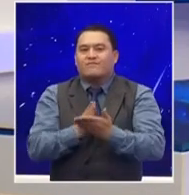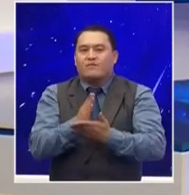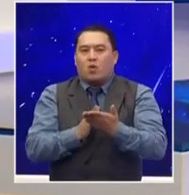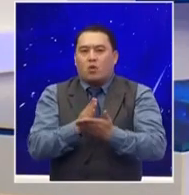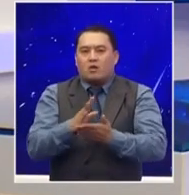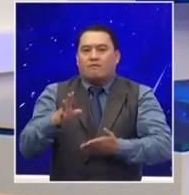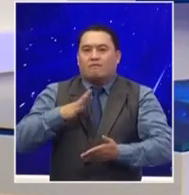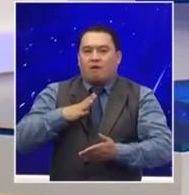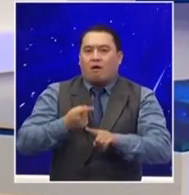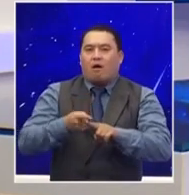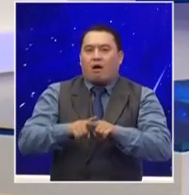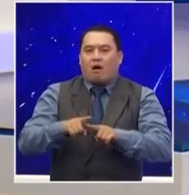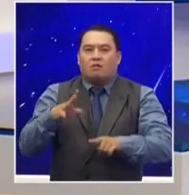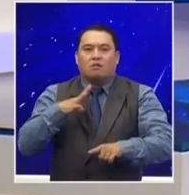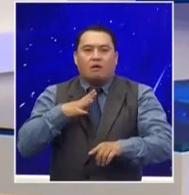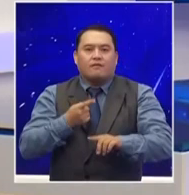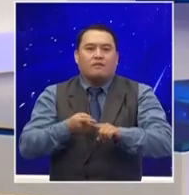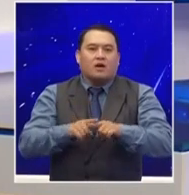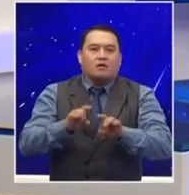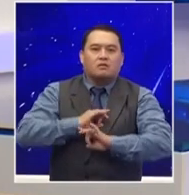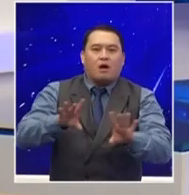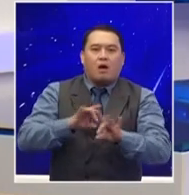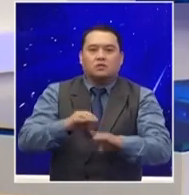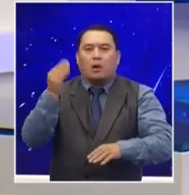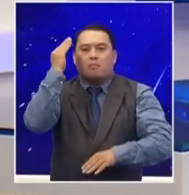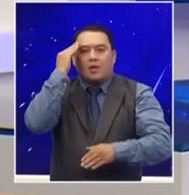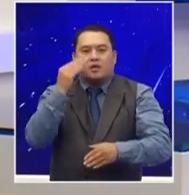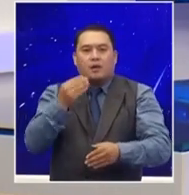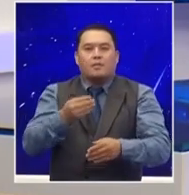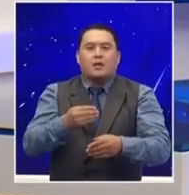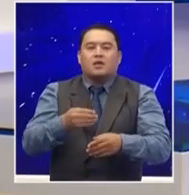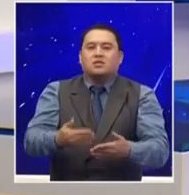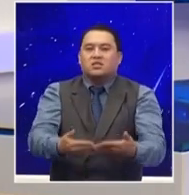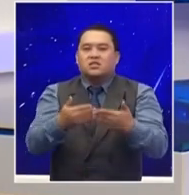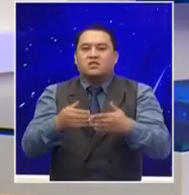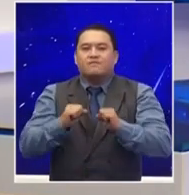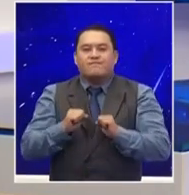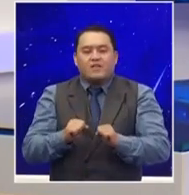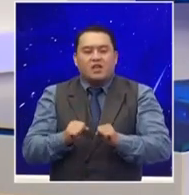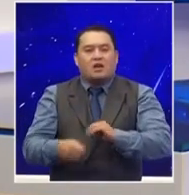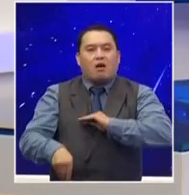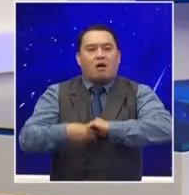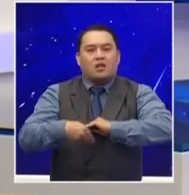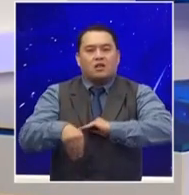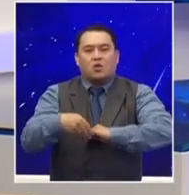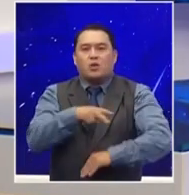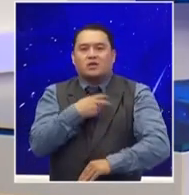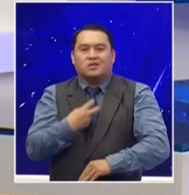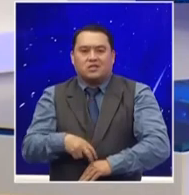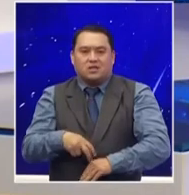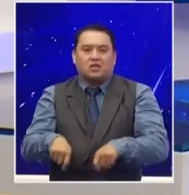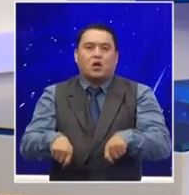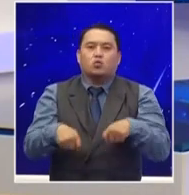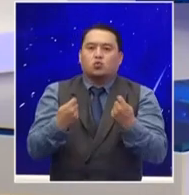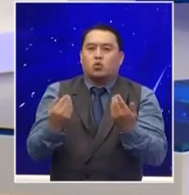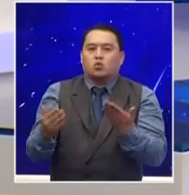Лив» глава региона и глава ведомства рассказали о мерах, предпринимаемых для сведения коррупционных рисков и